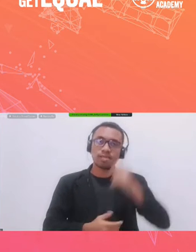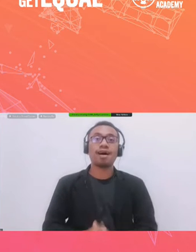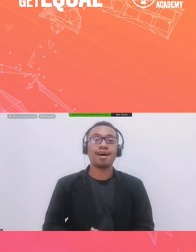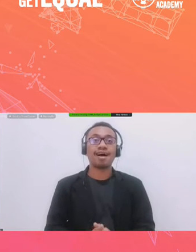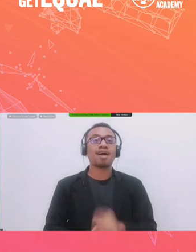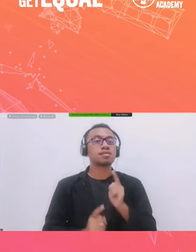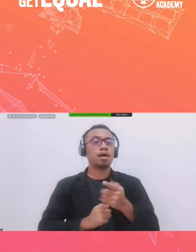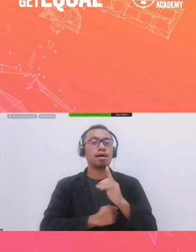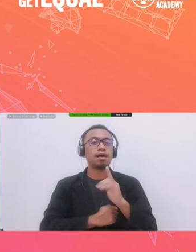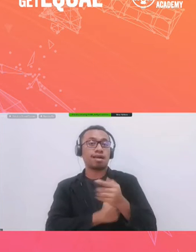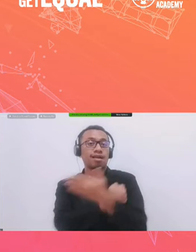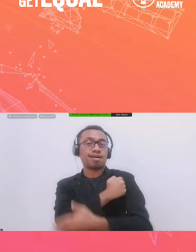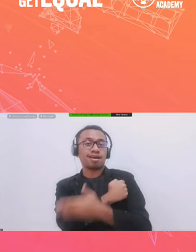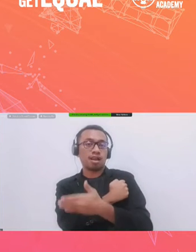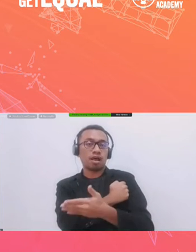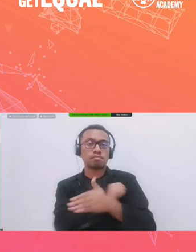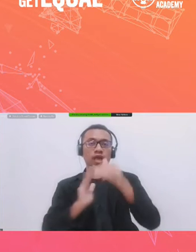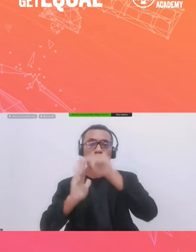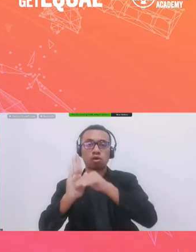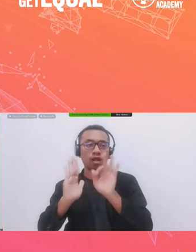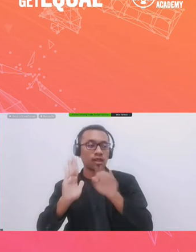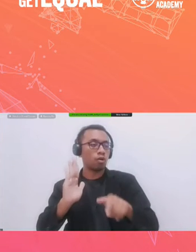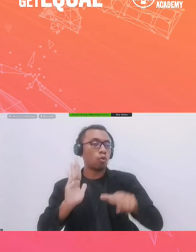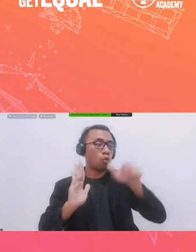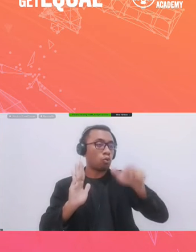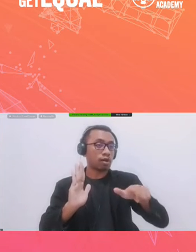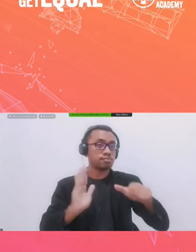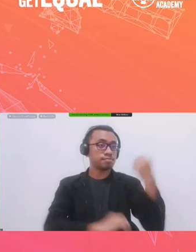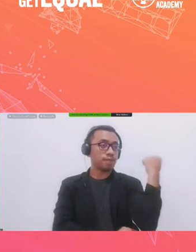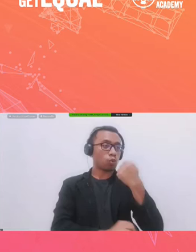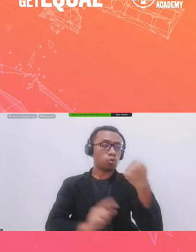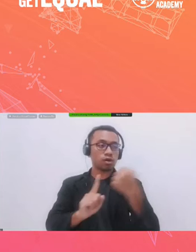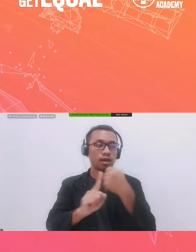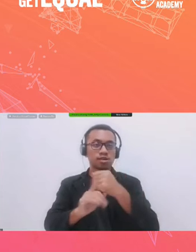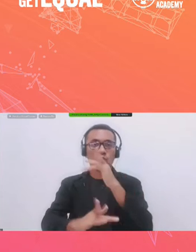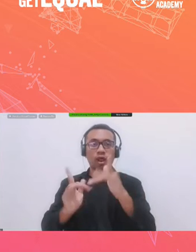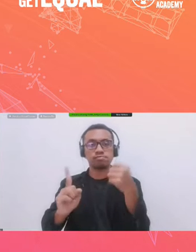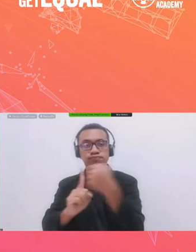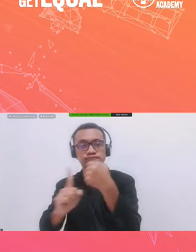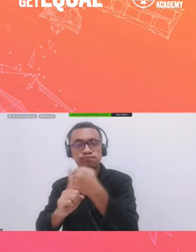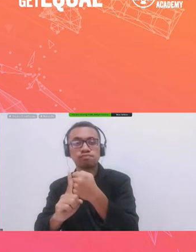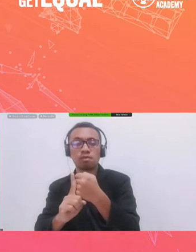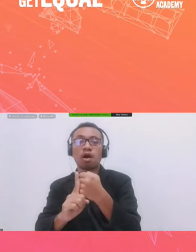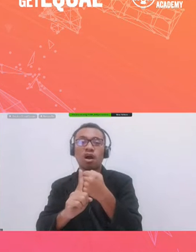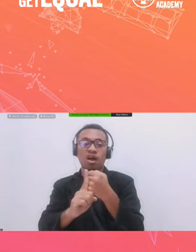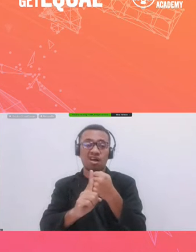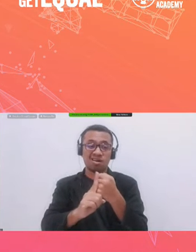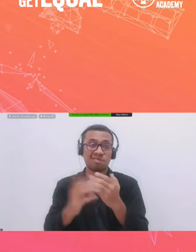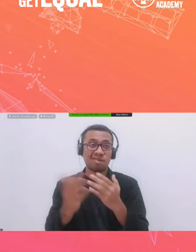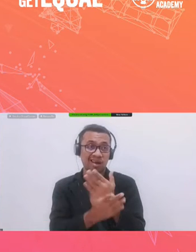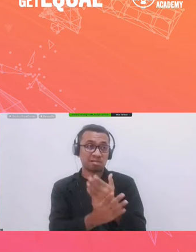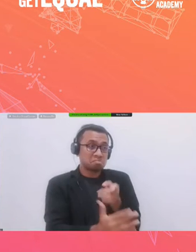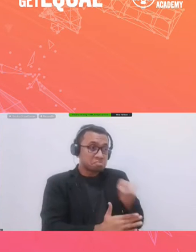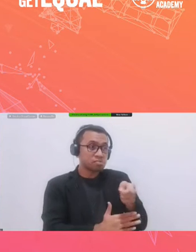pelaporan dan penindakan tegas kepada pelaku kekerasan online. Nah, di sini mungkin nanti ada para penanggap yang bisa menanggapi apakah sudah